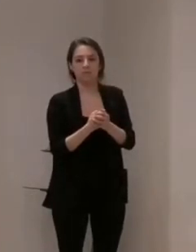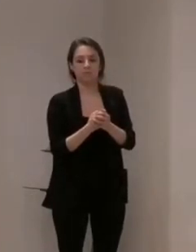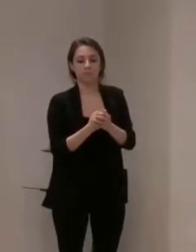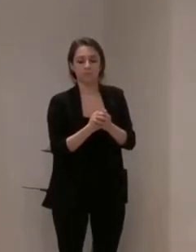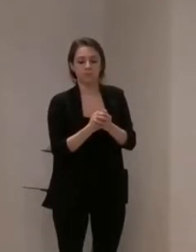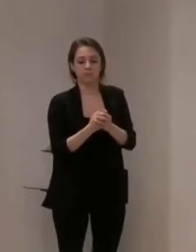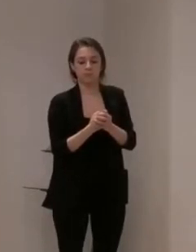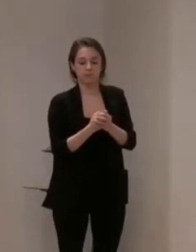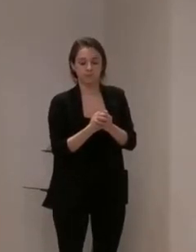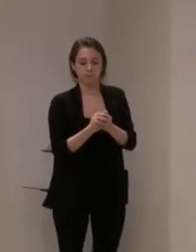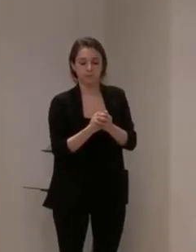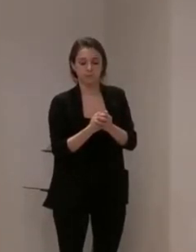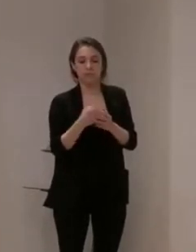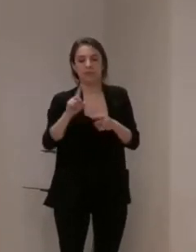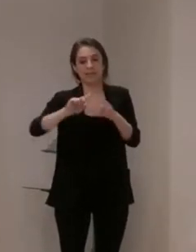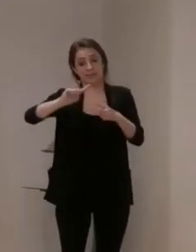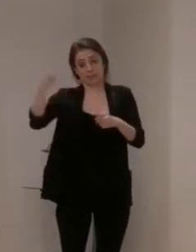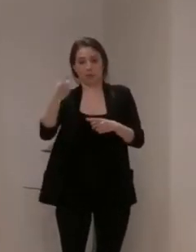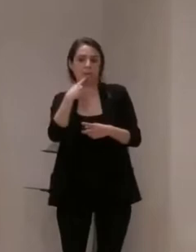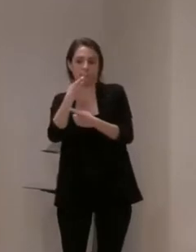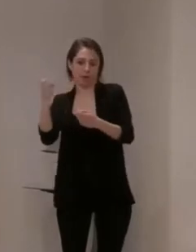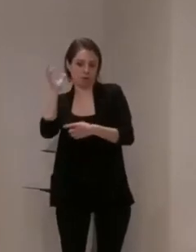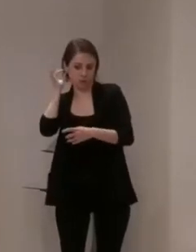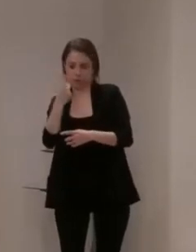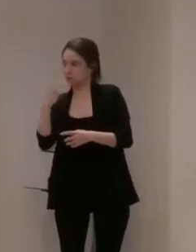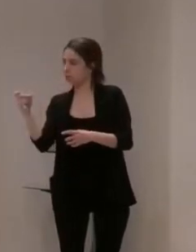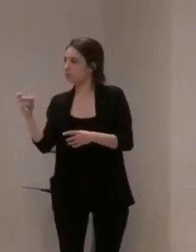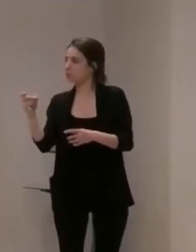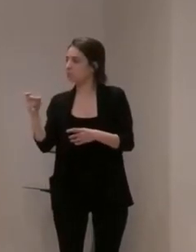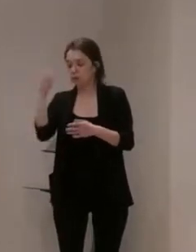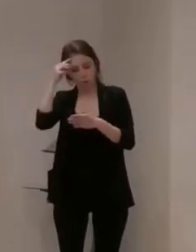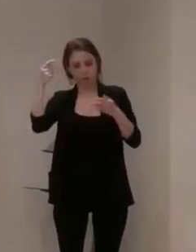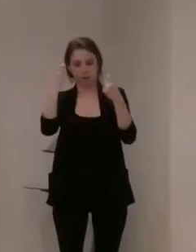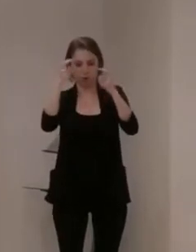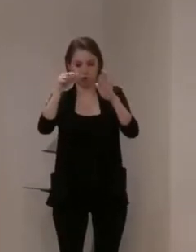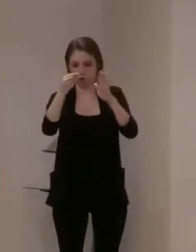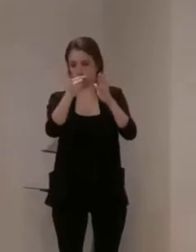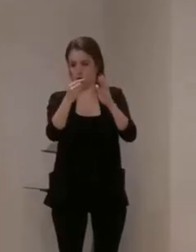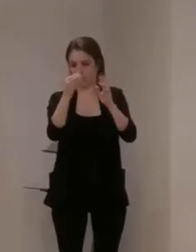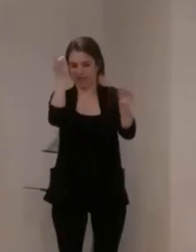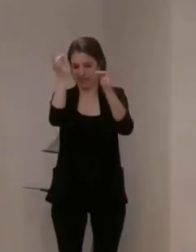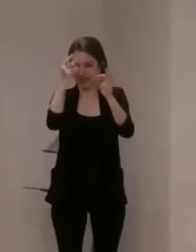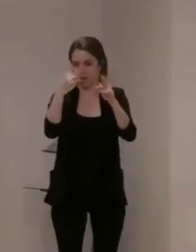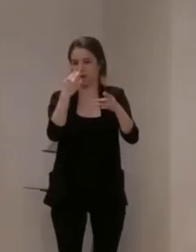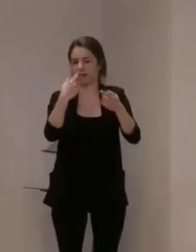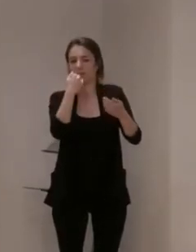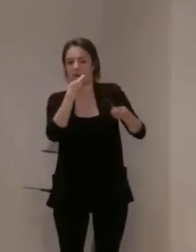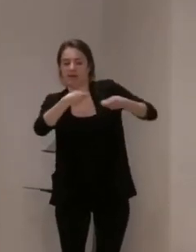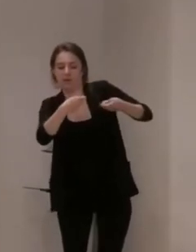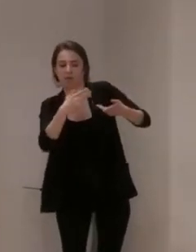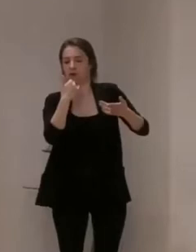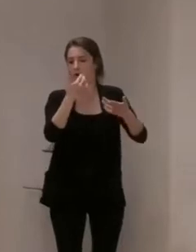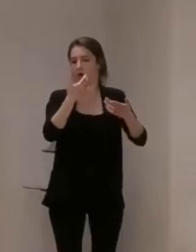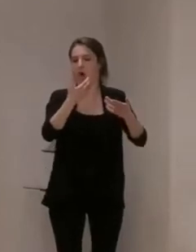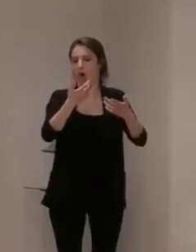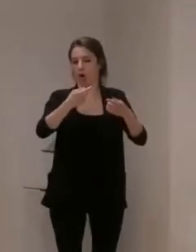de ser raons. Després et preguntaria, per entrar en situació, o més al detall, com estan les negociacions? Entenc que hi ha